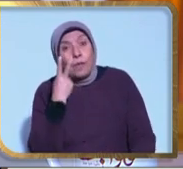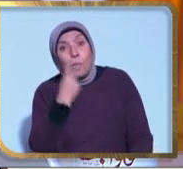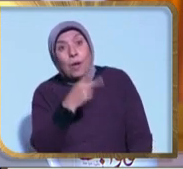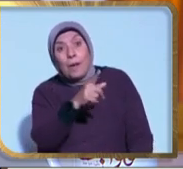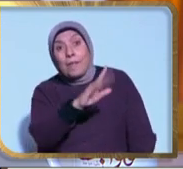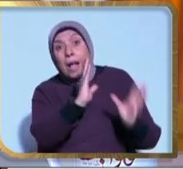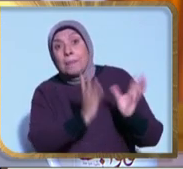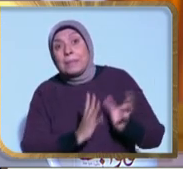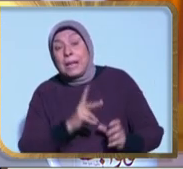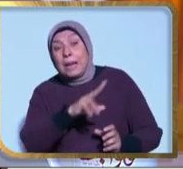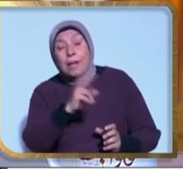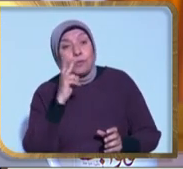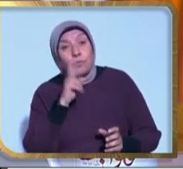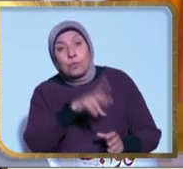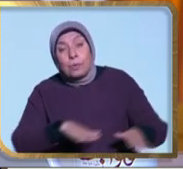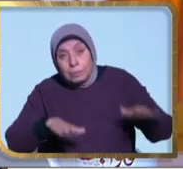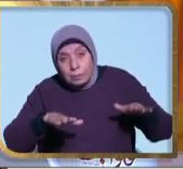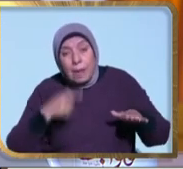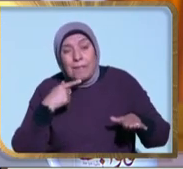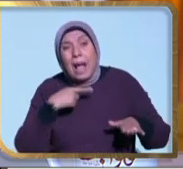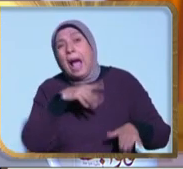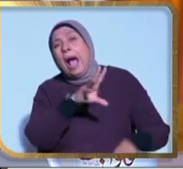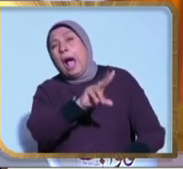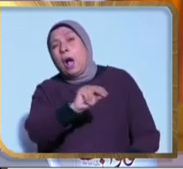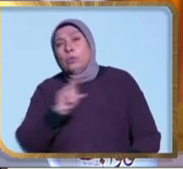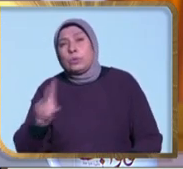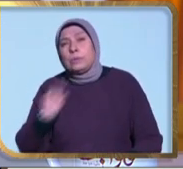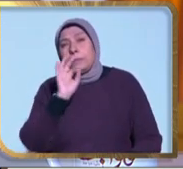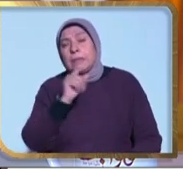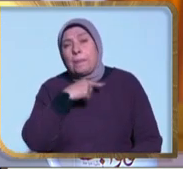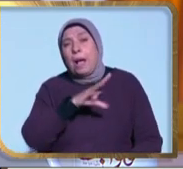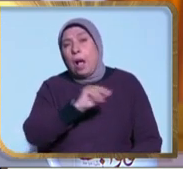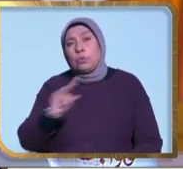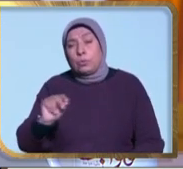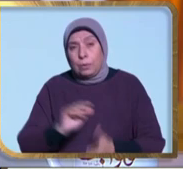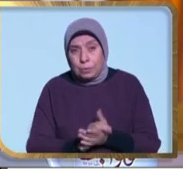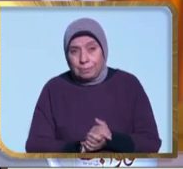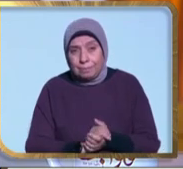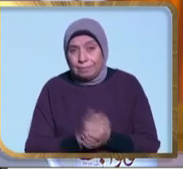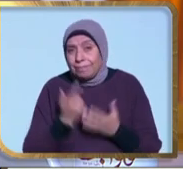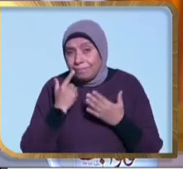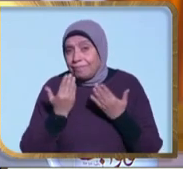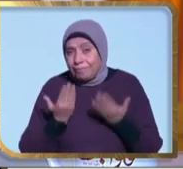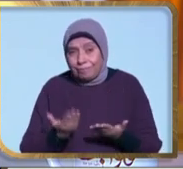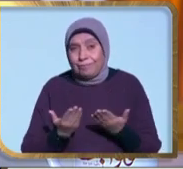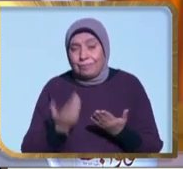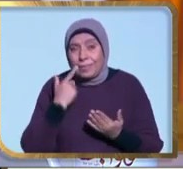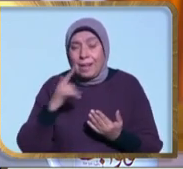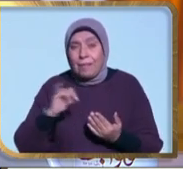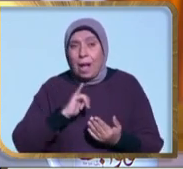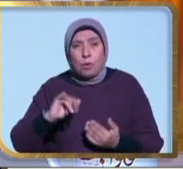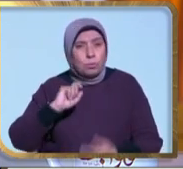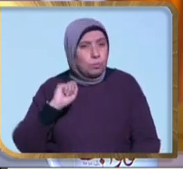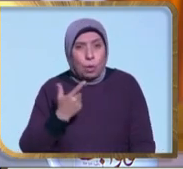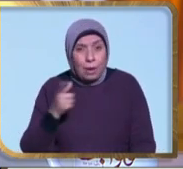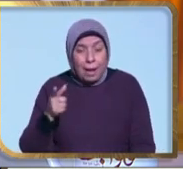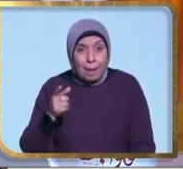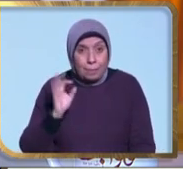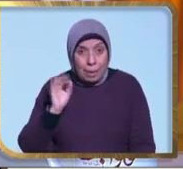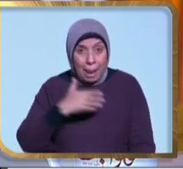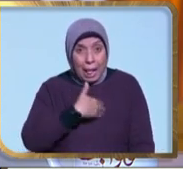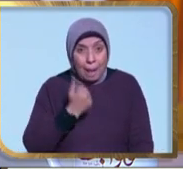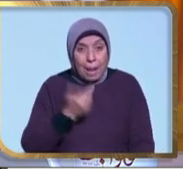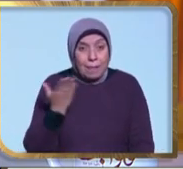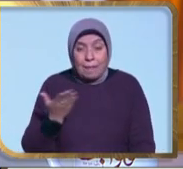موسى قالوا يا موسى اجعل لنا الها كما لهم الهه يعني حتى وثنيه سريعه جدا بعد شويه